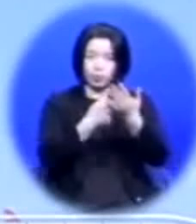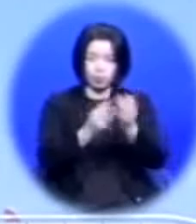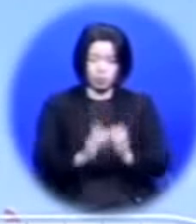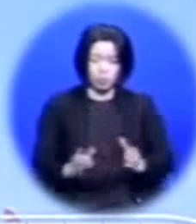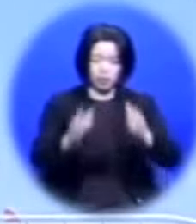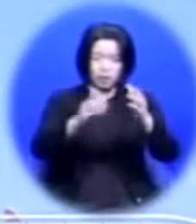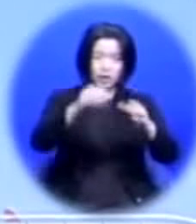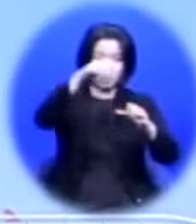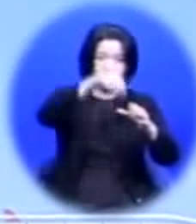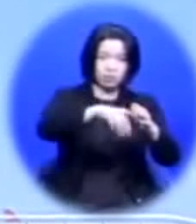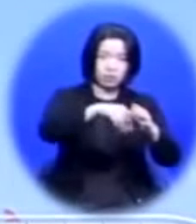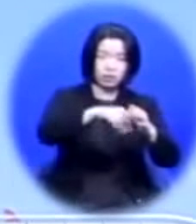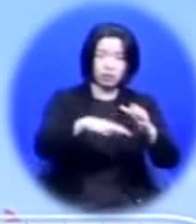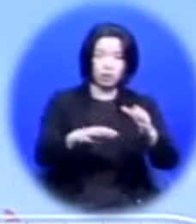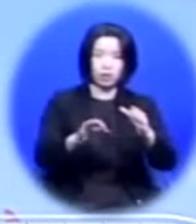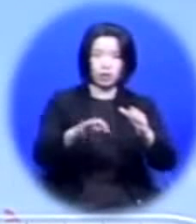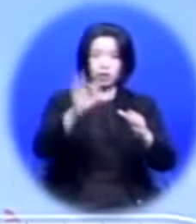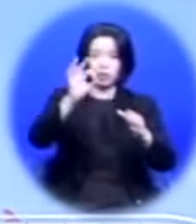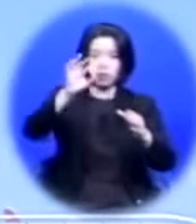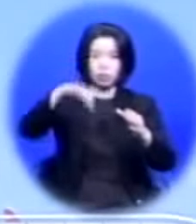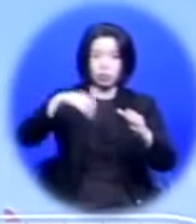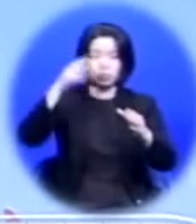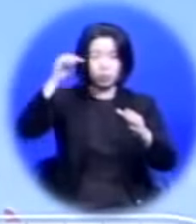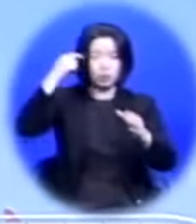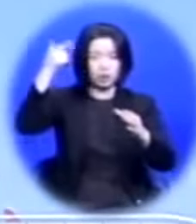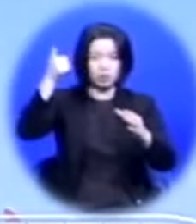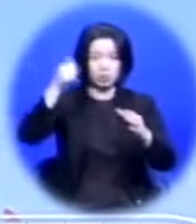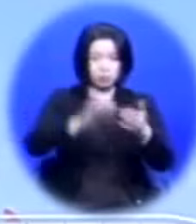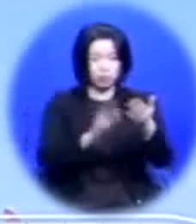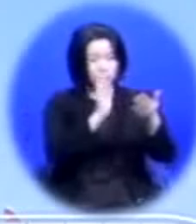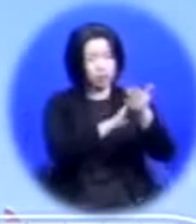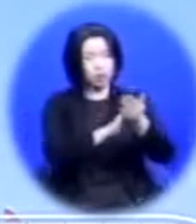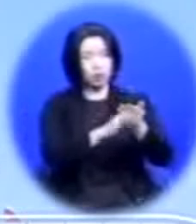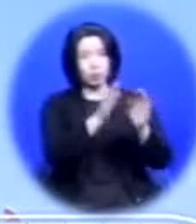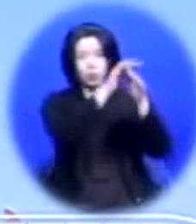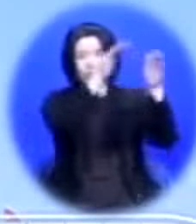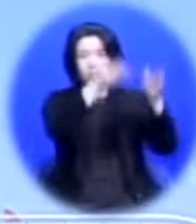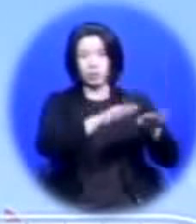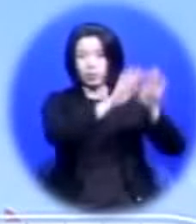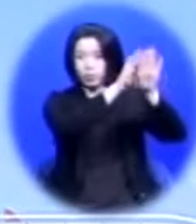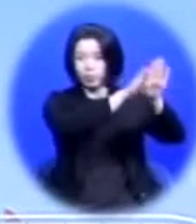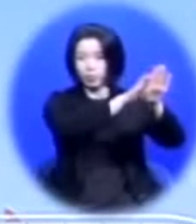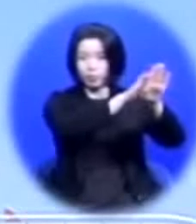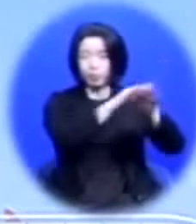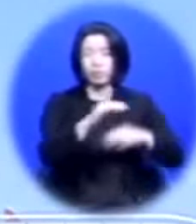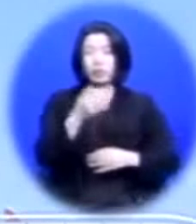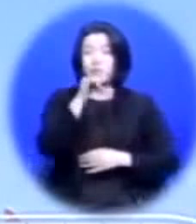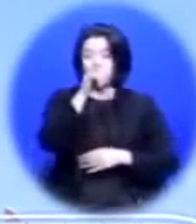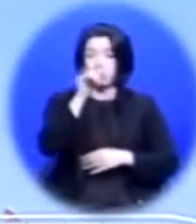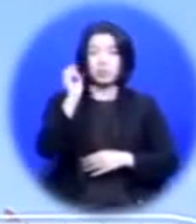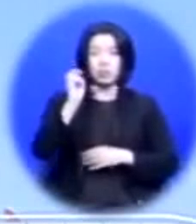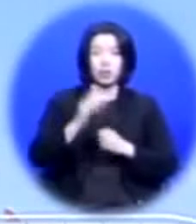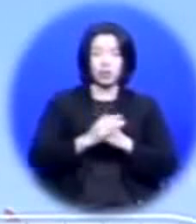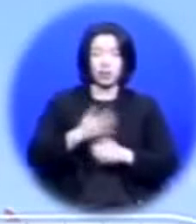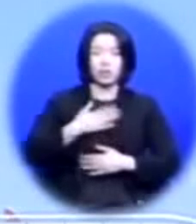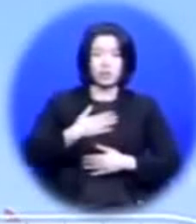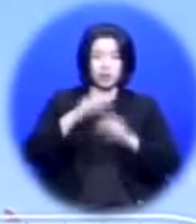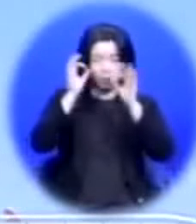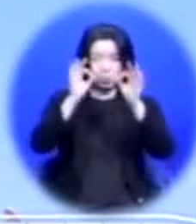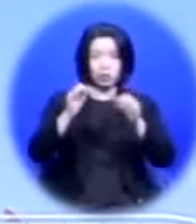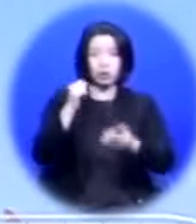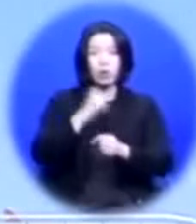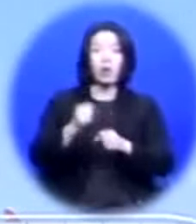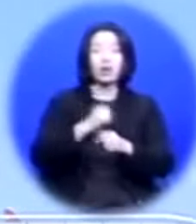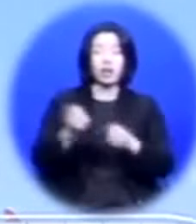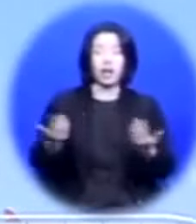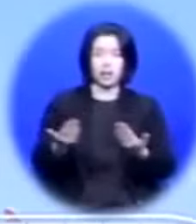가지고 유기성 목사가 준 포도시 그래서 찬장 속에다가 딱 올려 놓을 사람도 있을 거예요 정말 제가 보기에는 황당한 일이지만